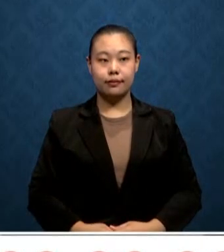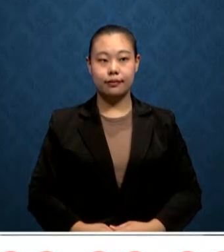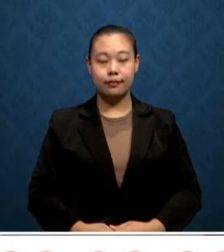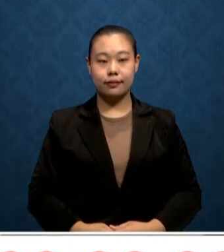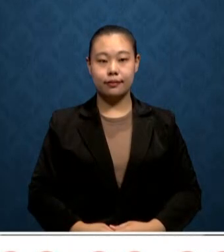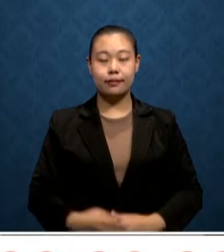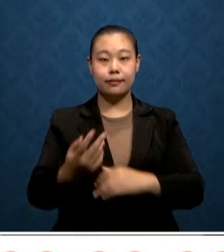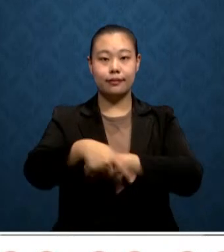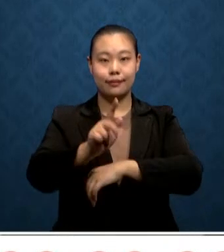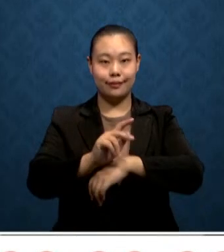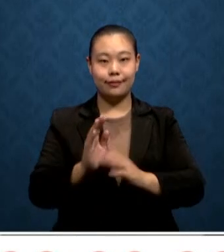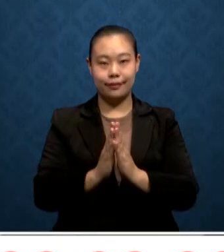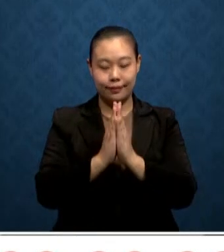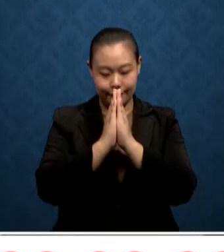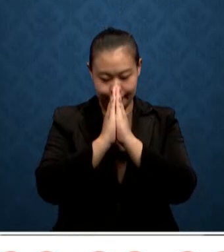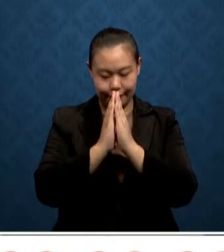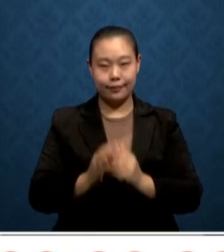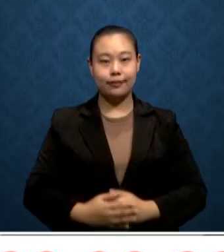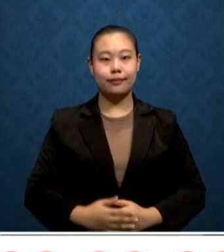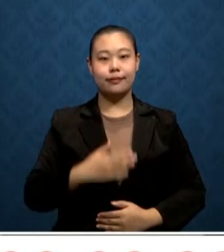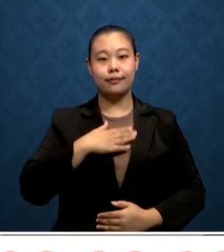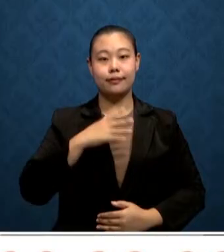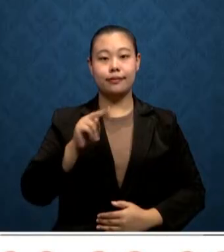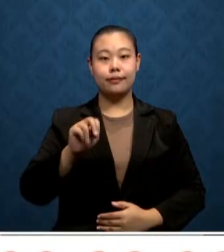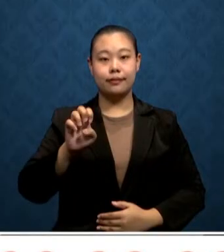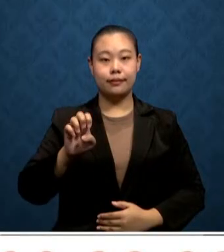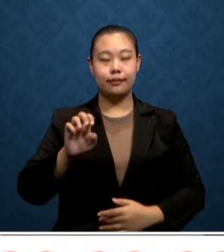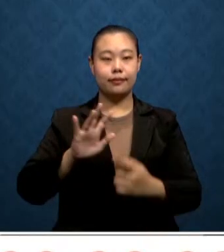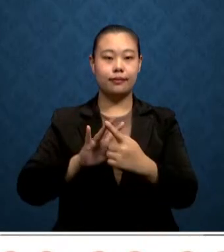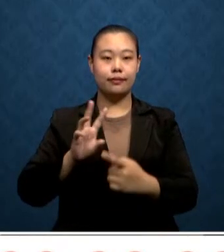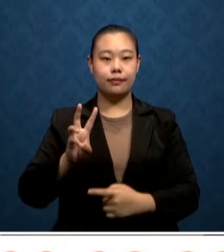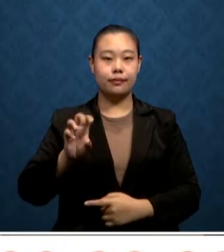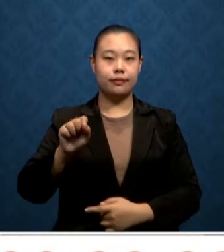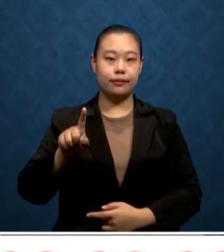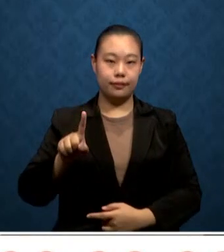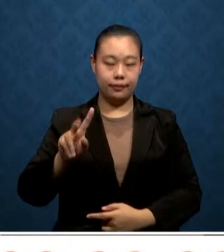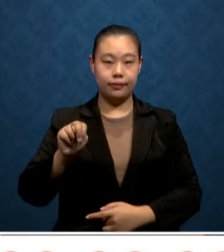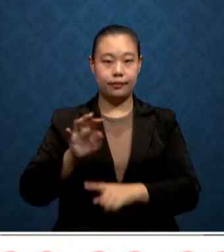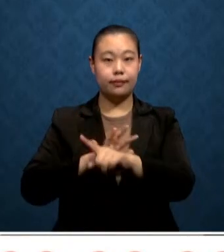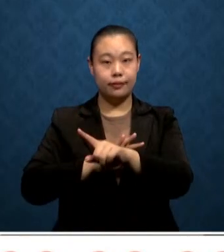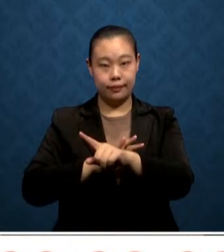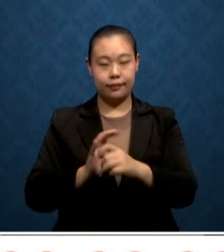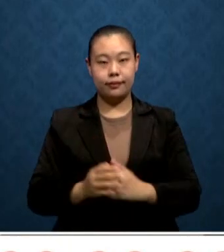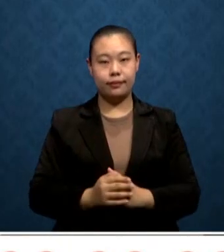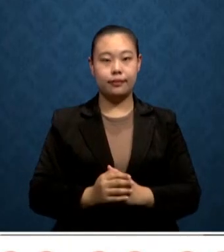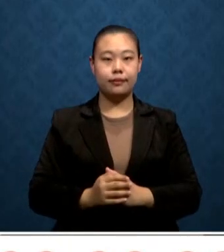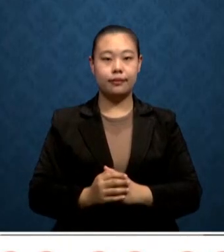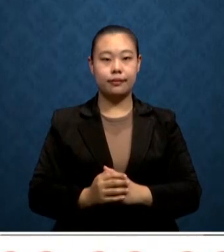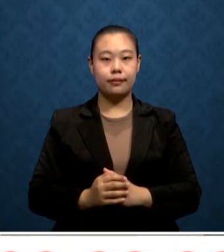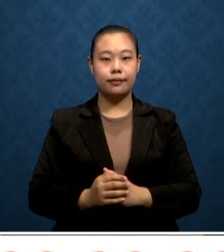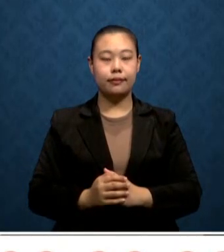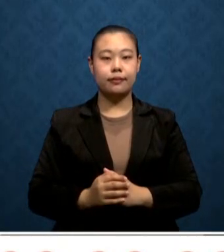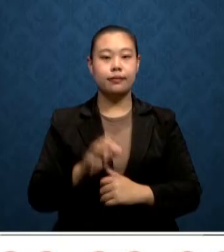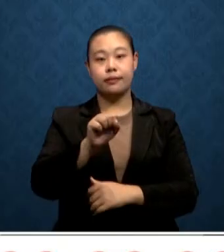ครับกราบเรียนท่านประธานที่เคารพครับผมนิเวศพันธ์เจริญมรกุลสมาชิกวุฒิสภาจากจังหวัดพระนครศรีอยุธยาน